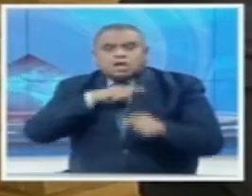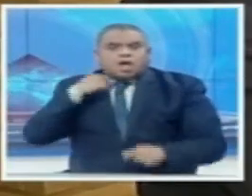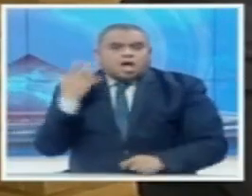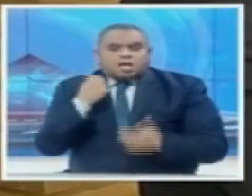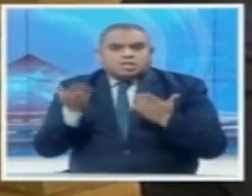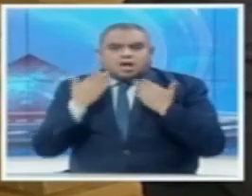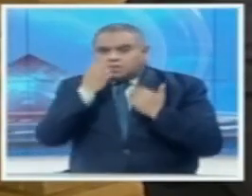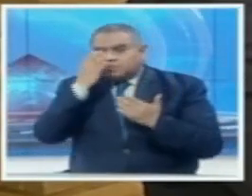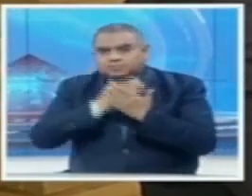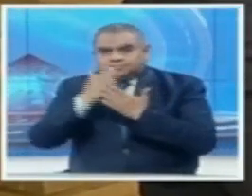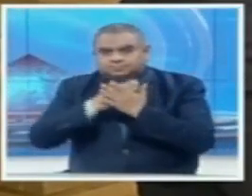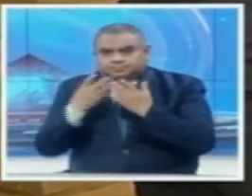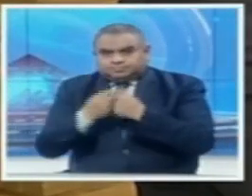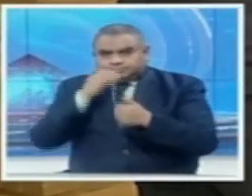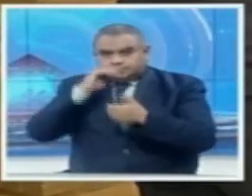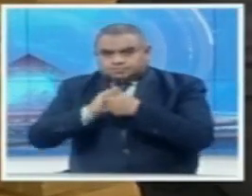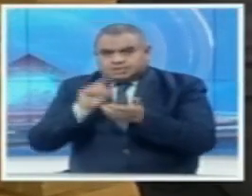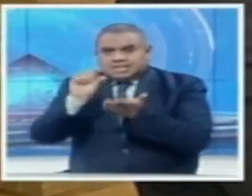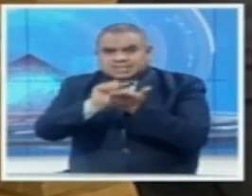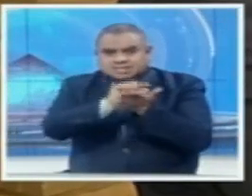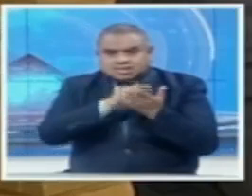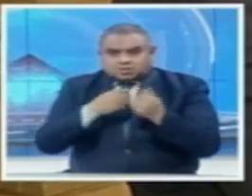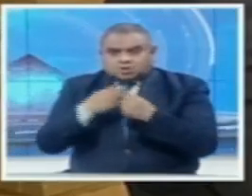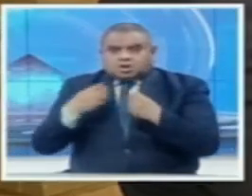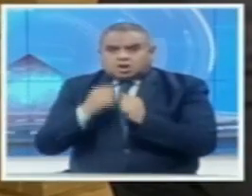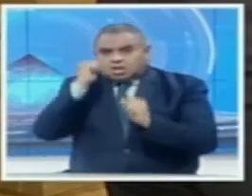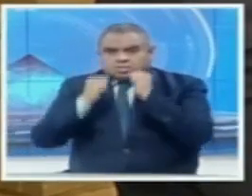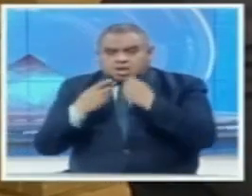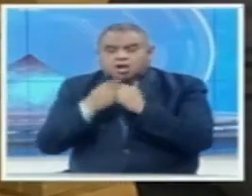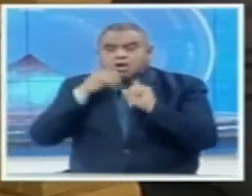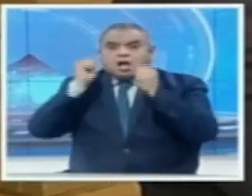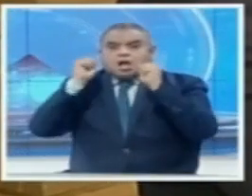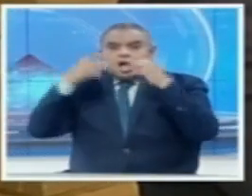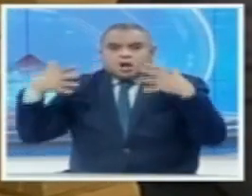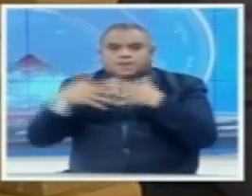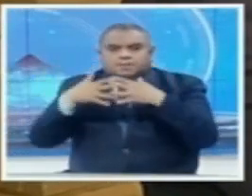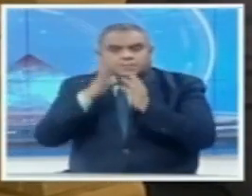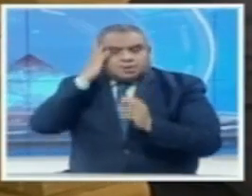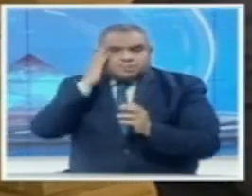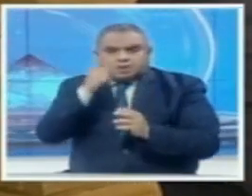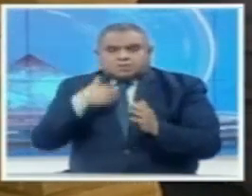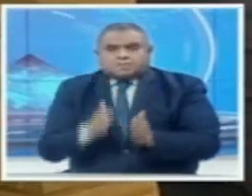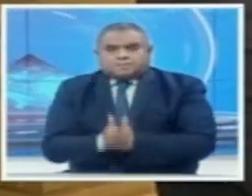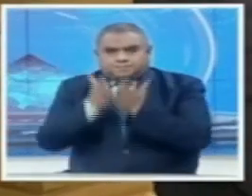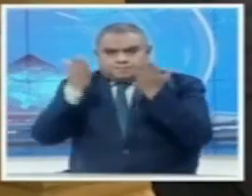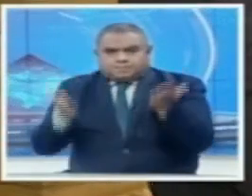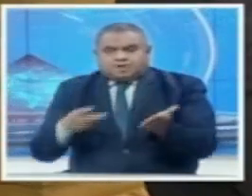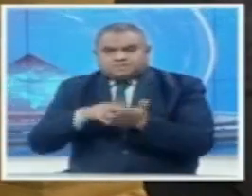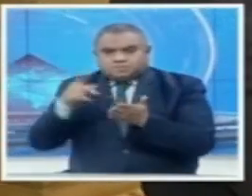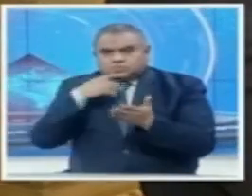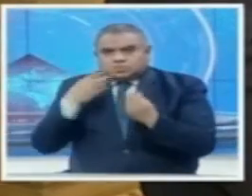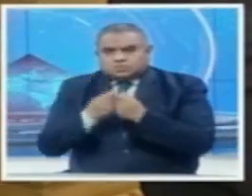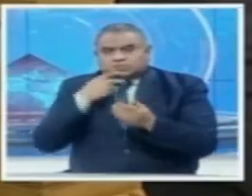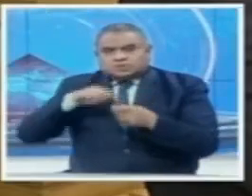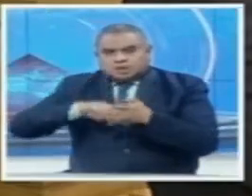فيما بين هذه الدول في مجال الطاقه والكهرباء تحديدا لو سيادتك تكلمنا بشكل اكثر تفصيلا على هذا التعاون بين